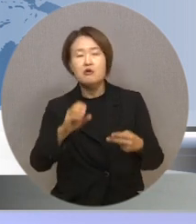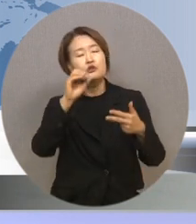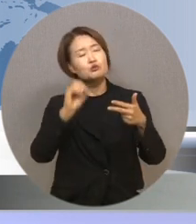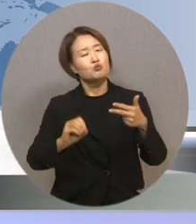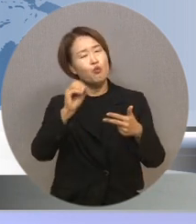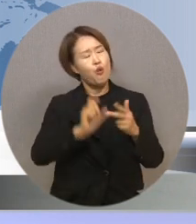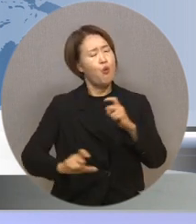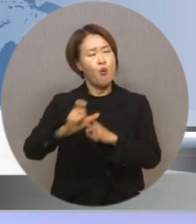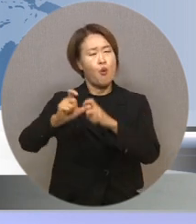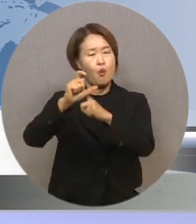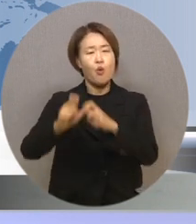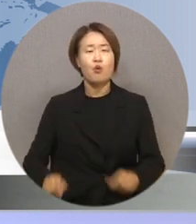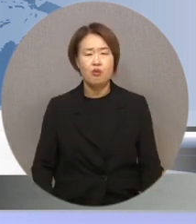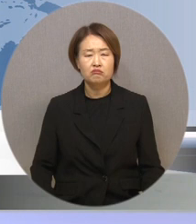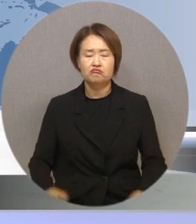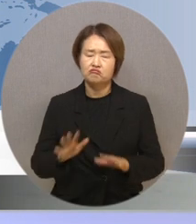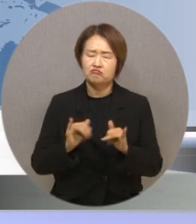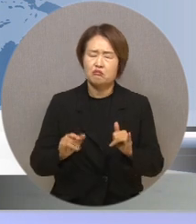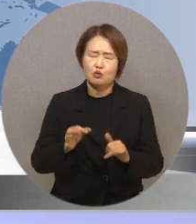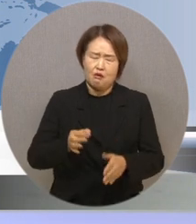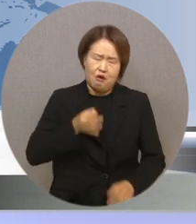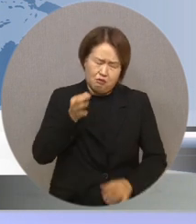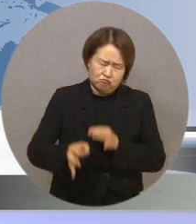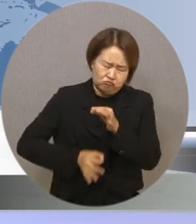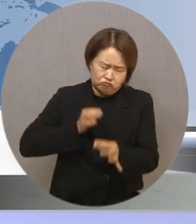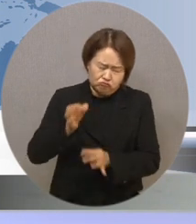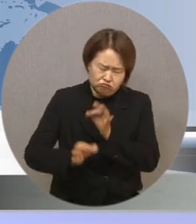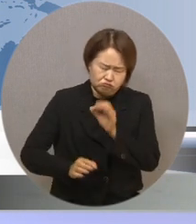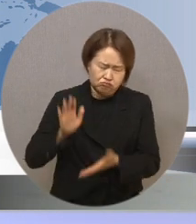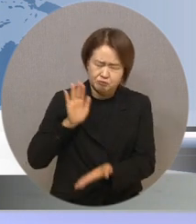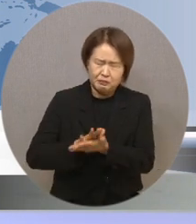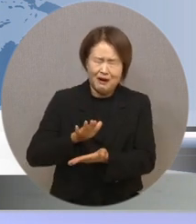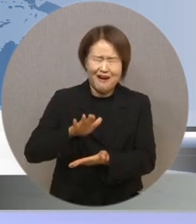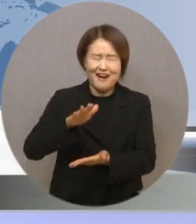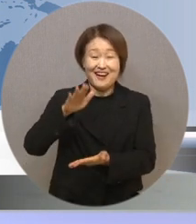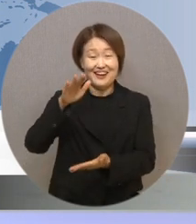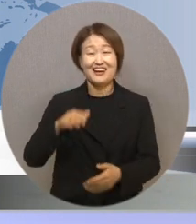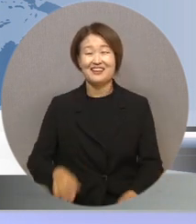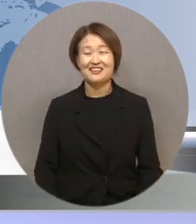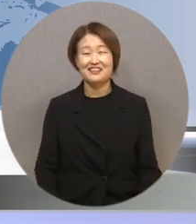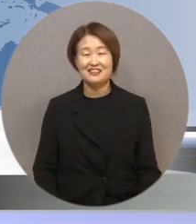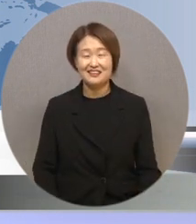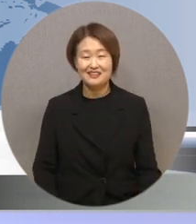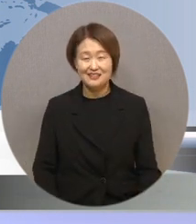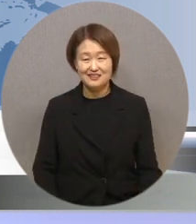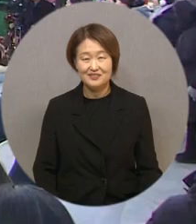모금액이었는데도 시민들의 나눔에 대한 열정은 더욱 뜨거웠습니다. 김은별 기자입니다.